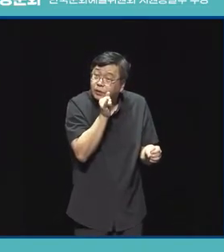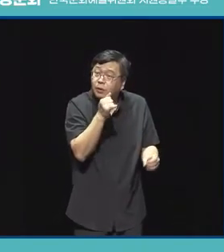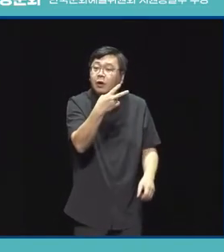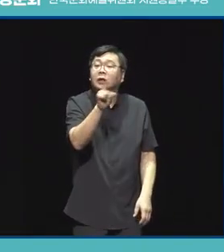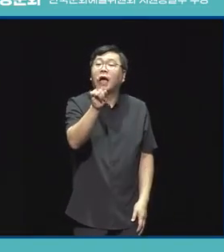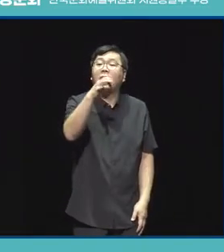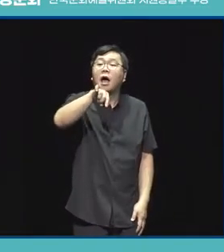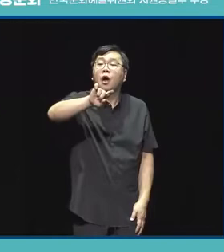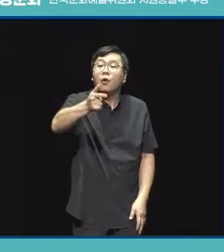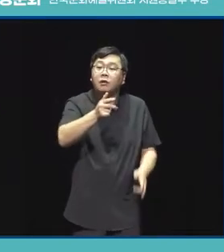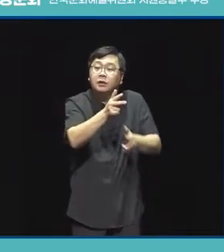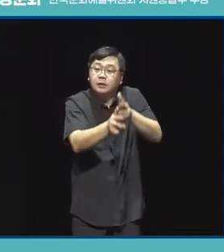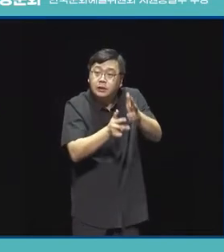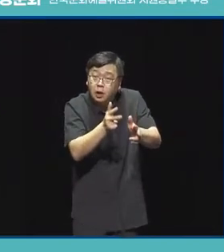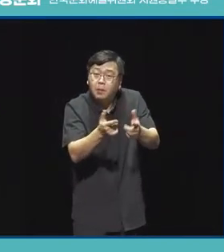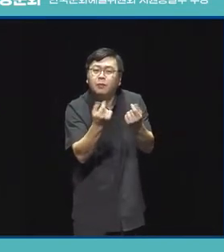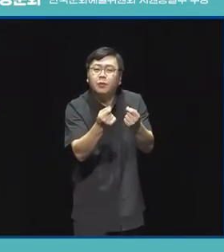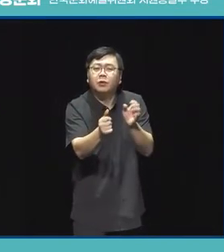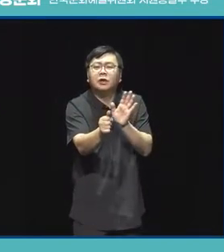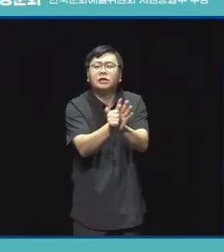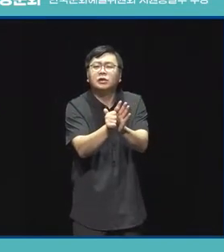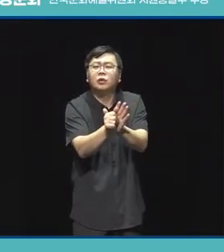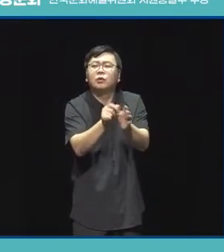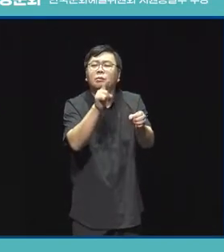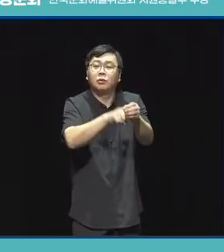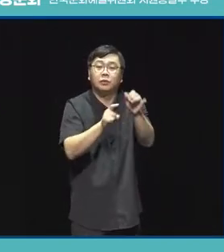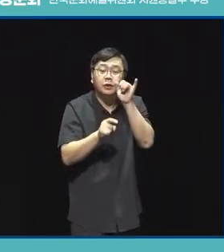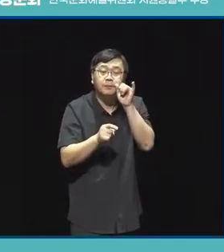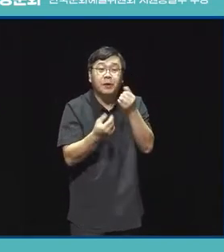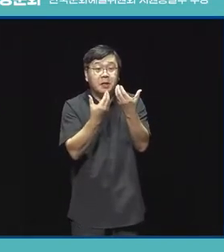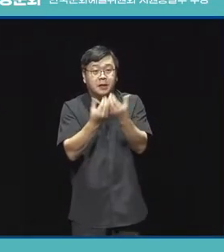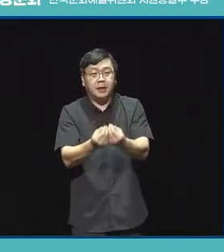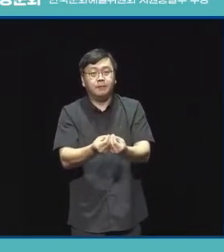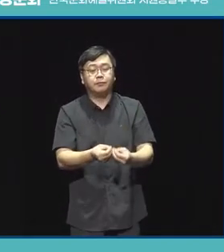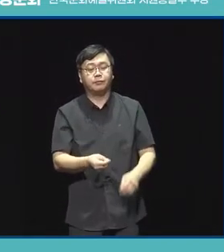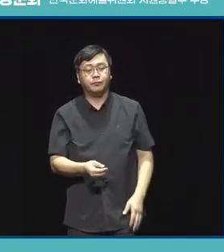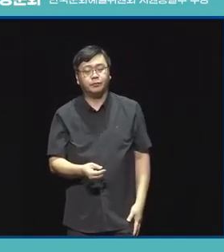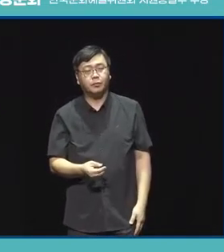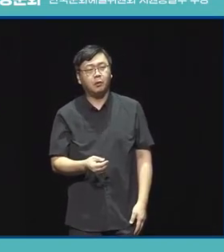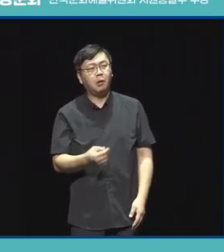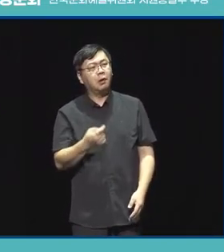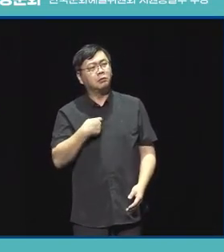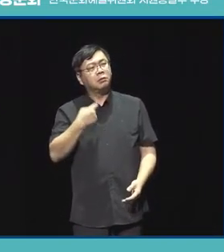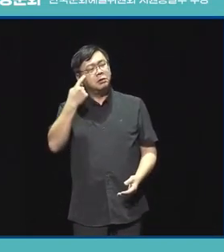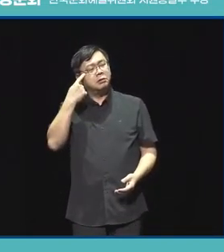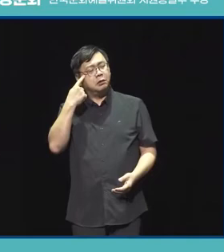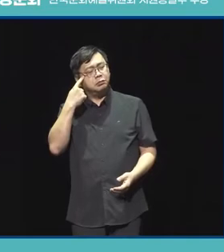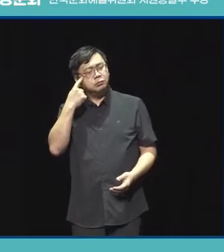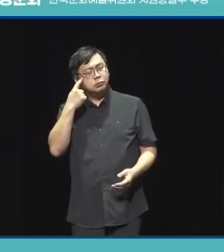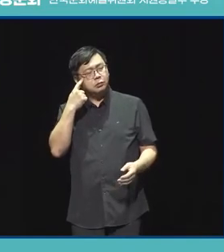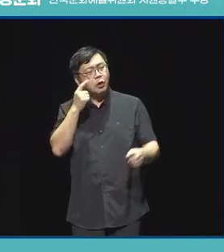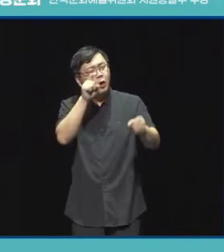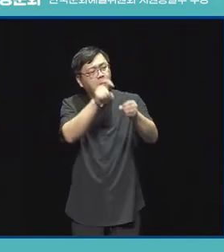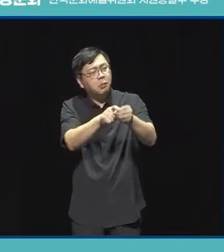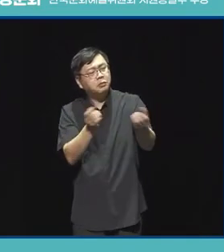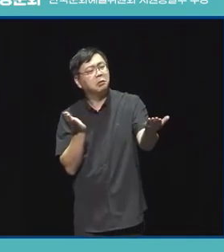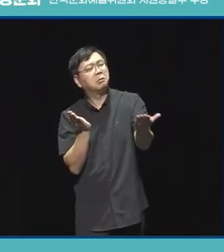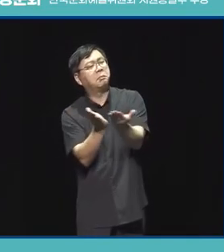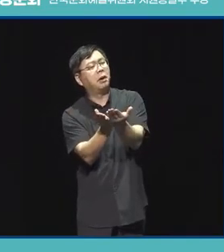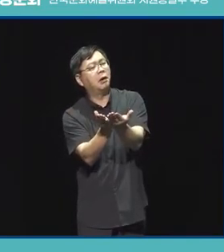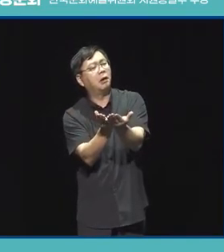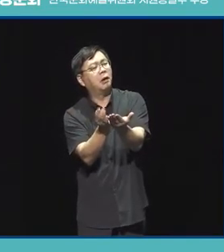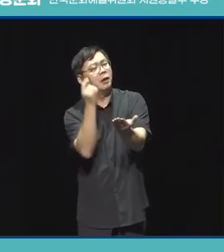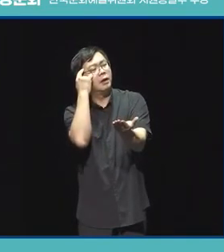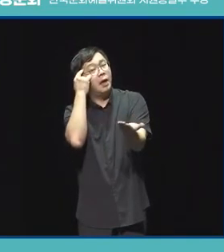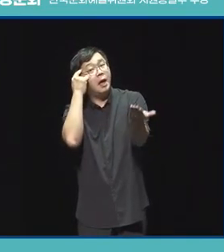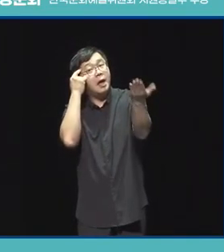대해서 간단하게 설명을 드렸는데 생각하시기에 이제 아까 말씀드린 취지랑 부합을 한다고 생각을 하시더라도 지금 이제 계획하고 있는 창작